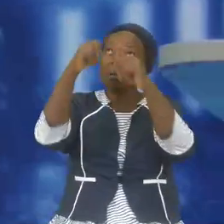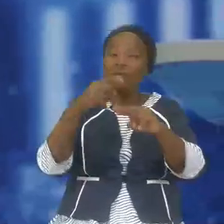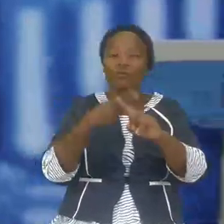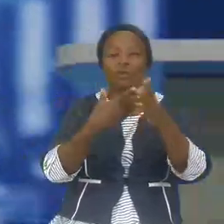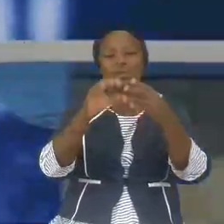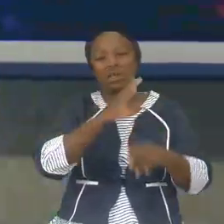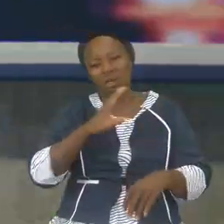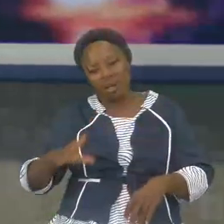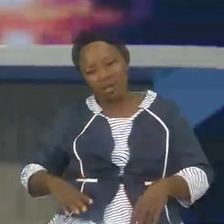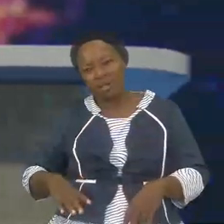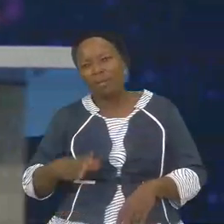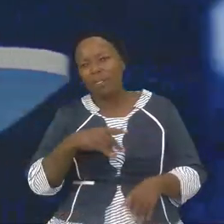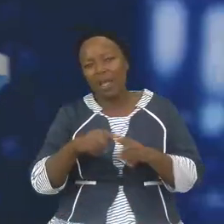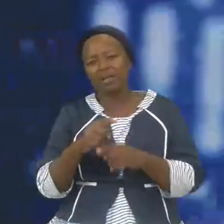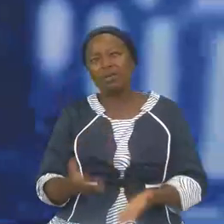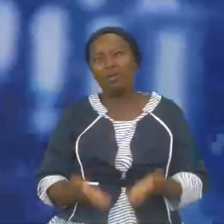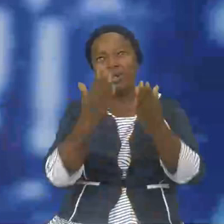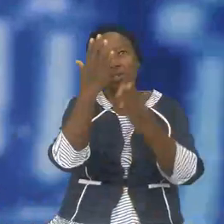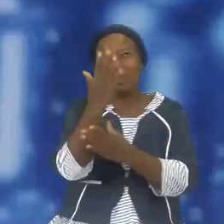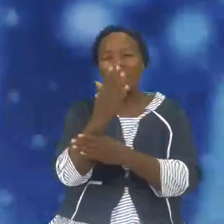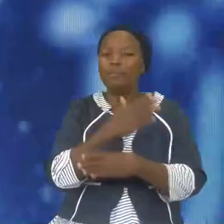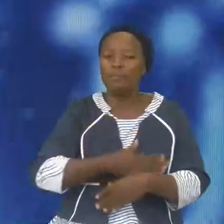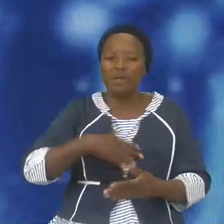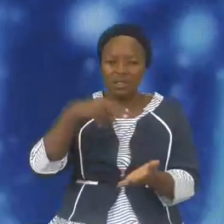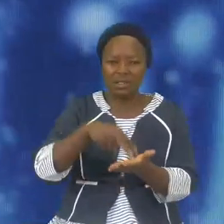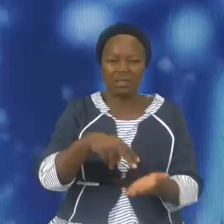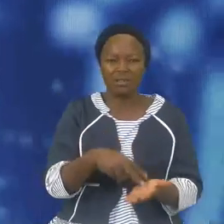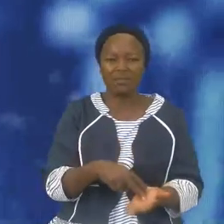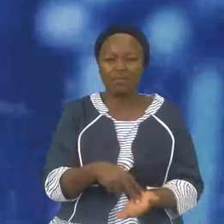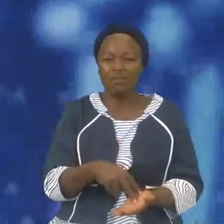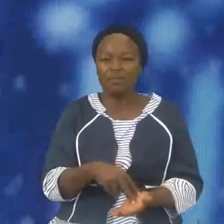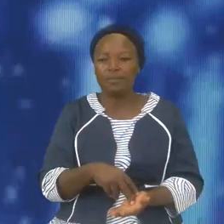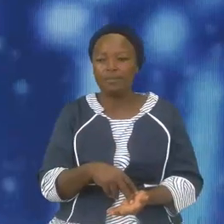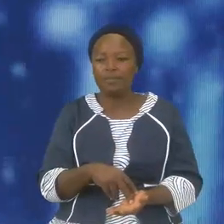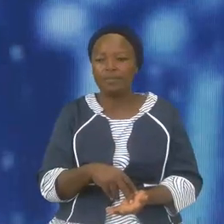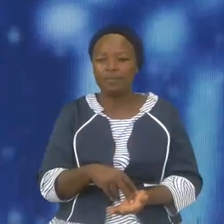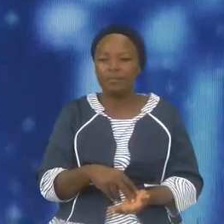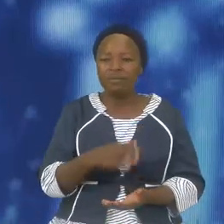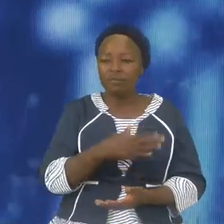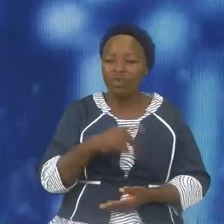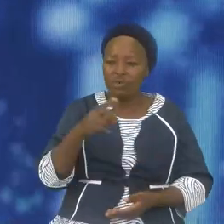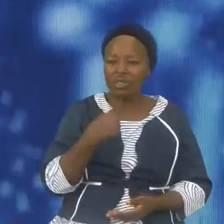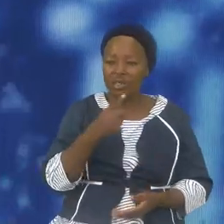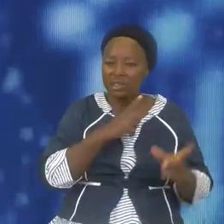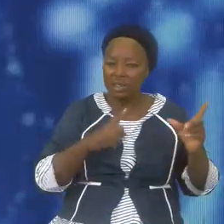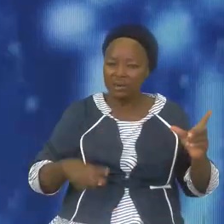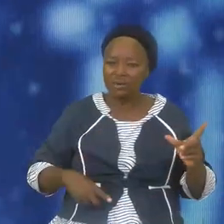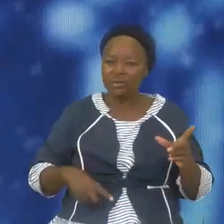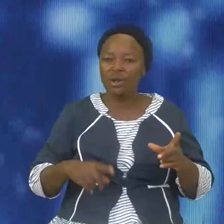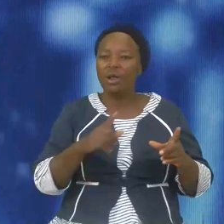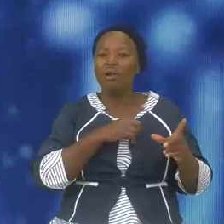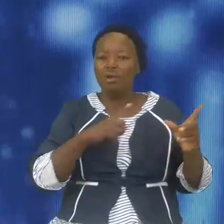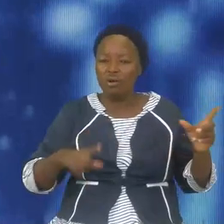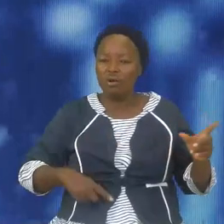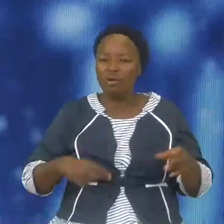qui provient de Christ me soit accordé. Comme tu lèves la main, prière te lever et tu dis au Seigneur, Seigneur,